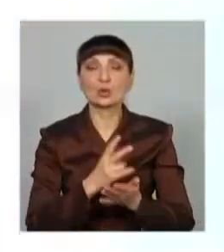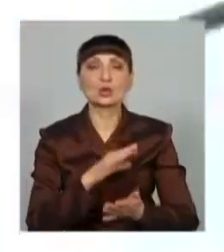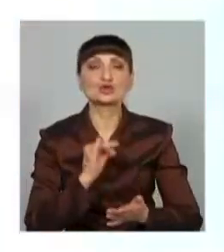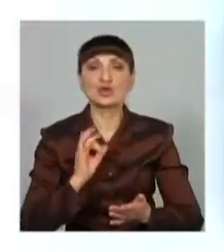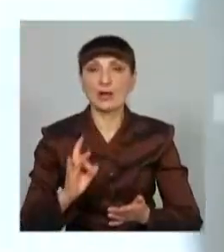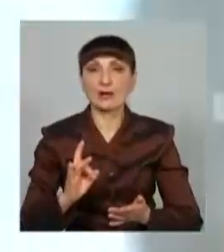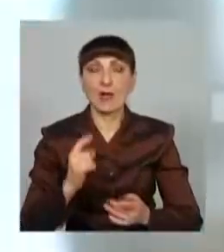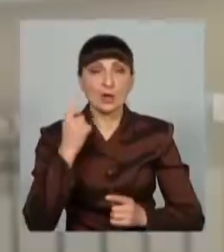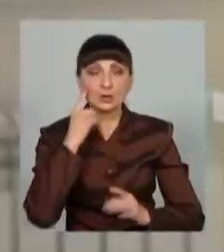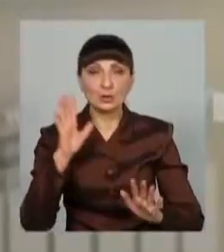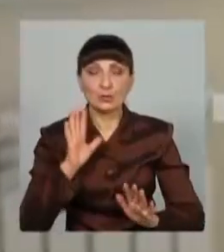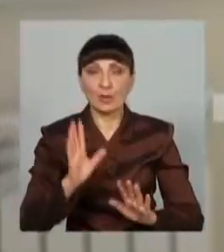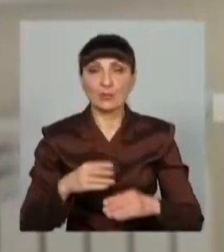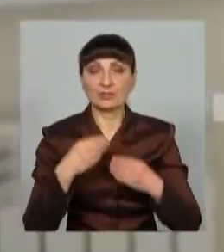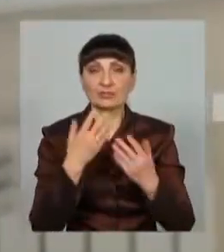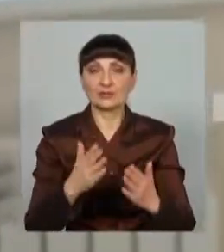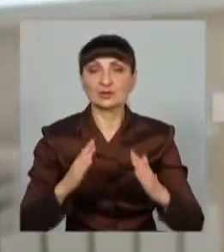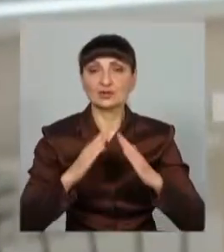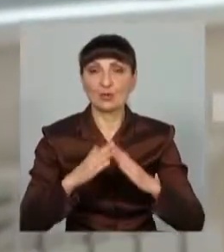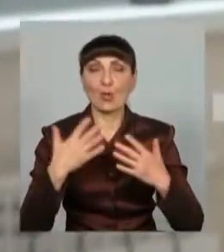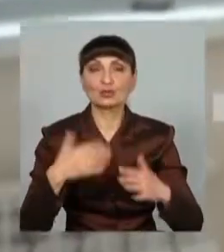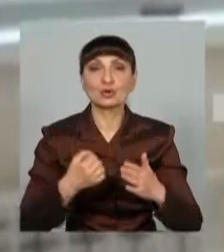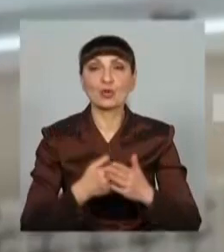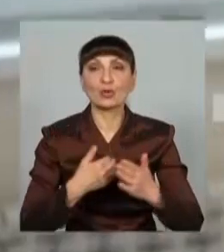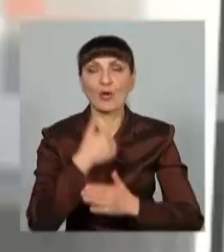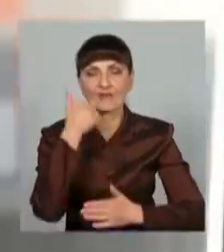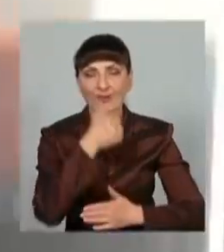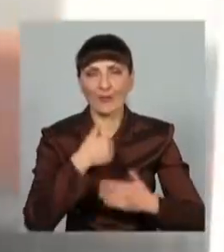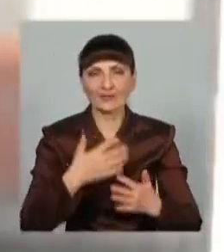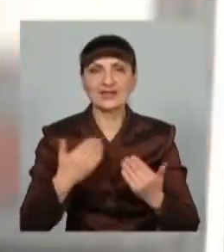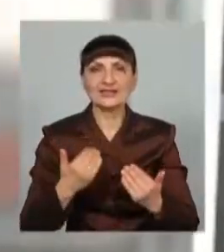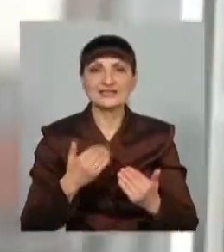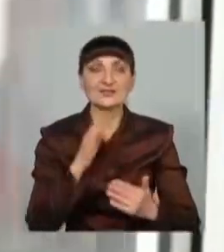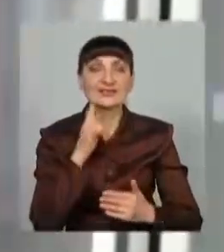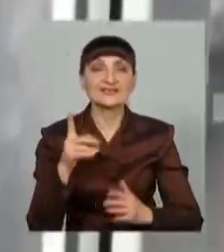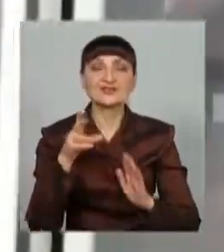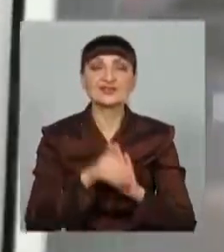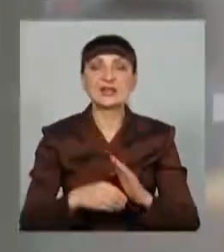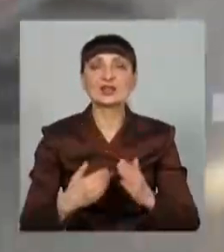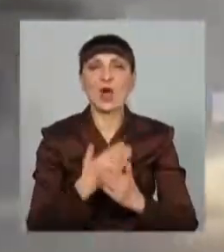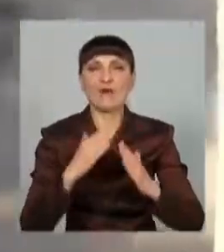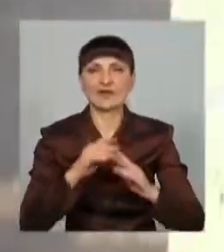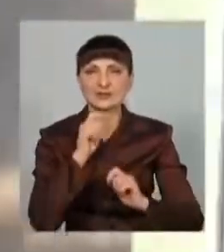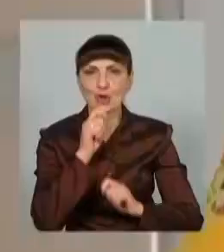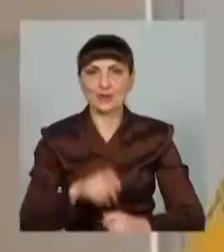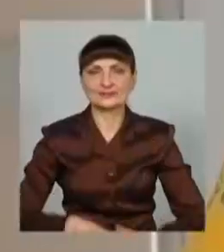жер», но не думала, что обзаведется заветным жильем уже до Нового года. Сегодня Жанирке в числе новоселов.